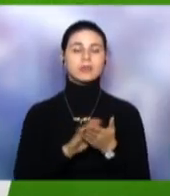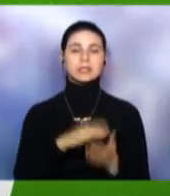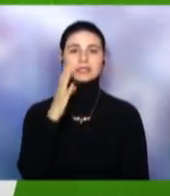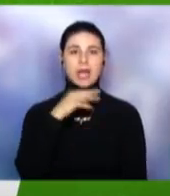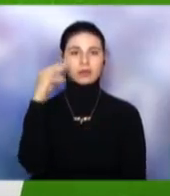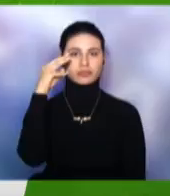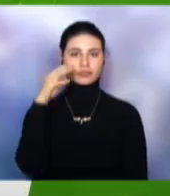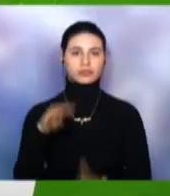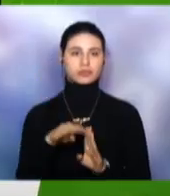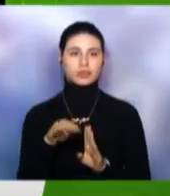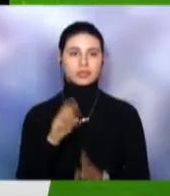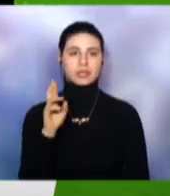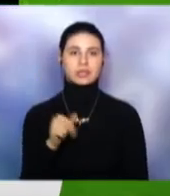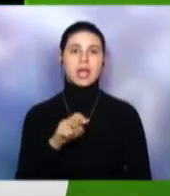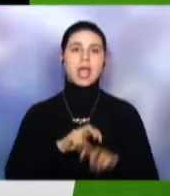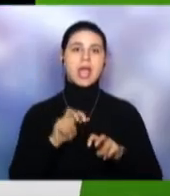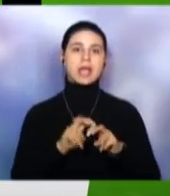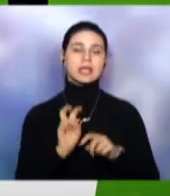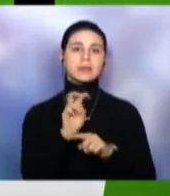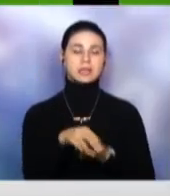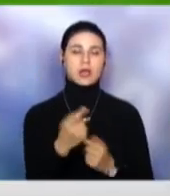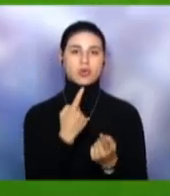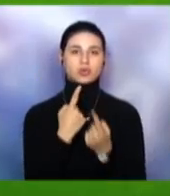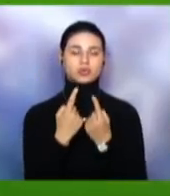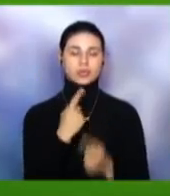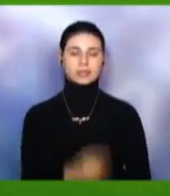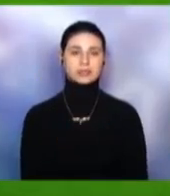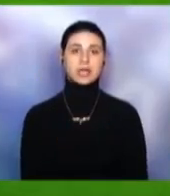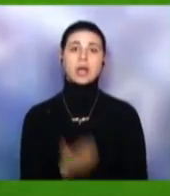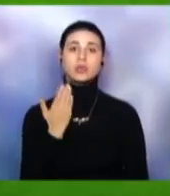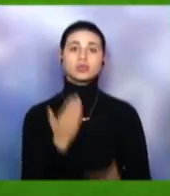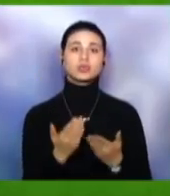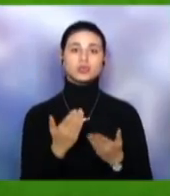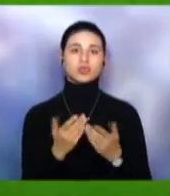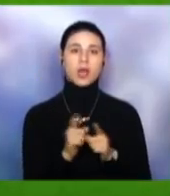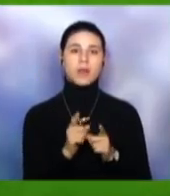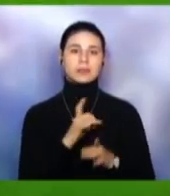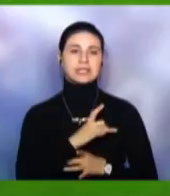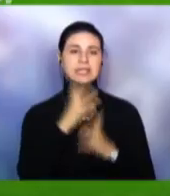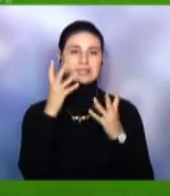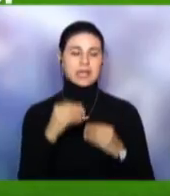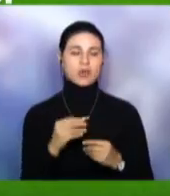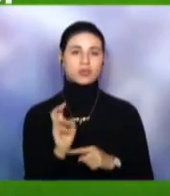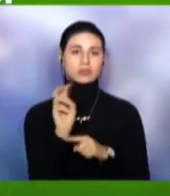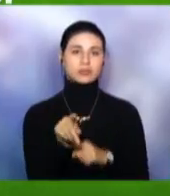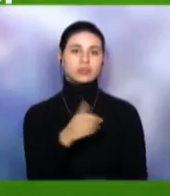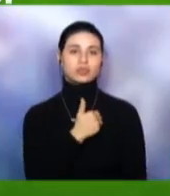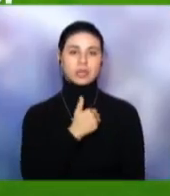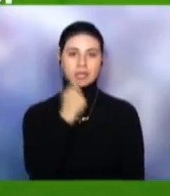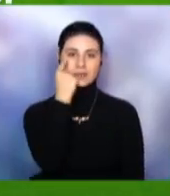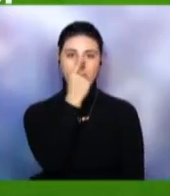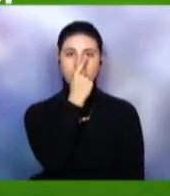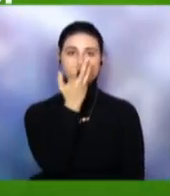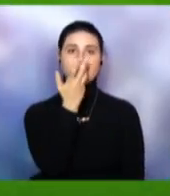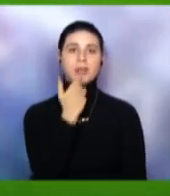გამდინარე წყლით და ექიმთან კონსულტაცია. თუ წვეულებაზე წასასვლელად თვალის ფერის შეცვლა და